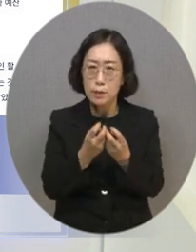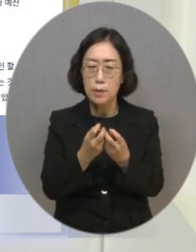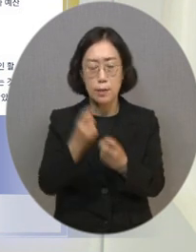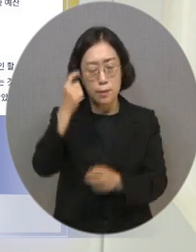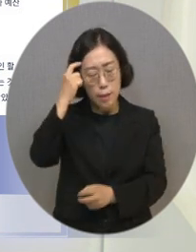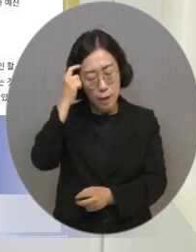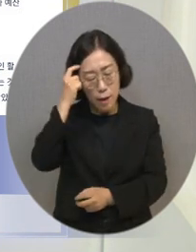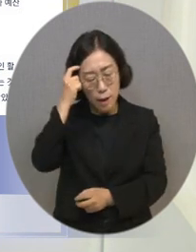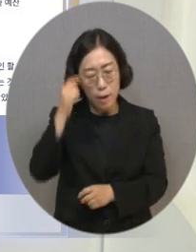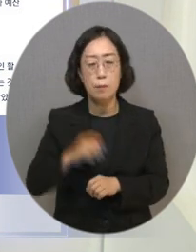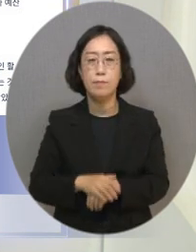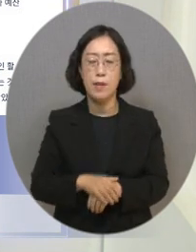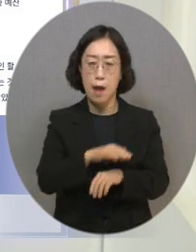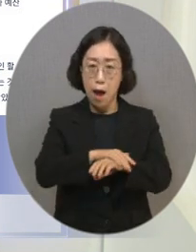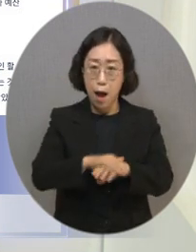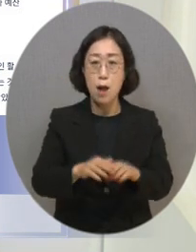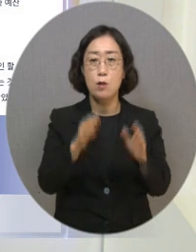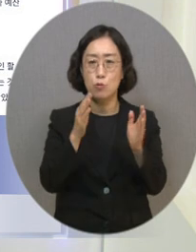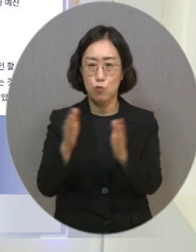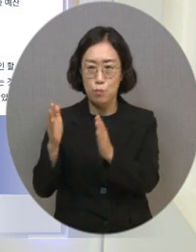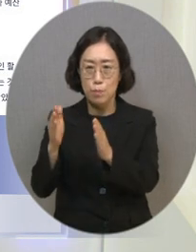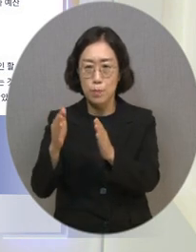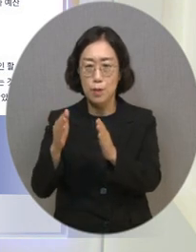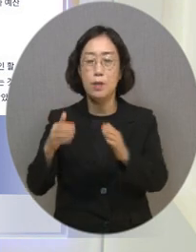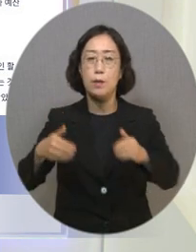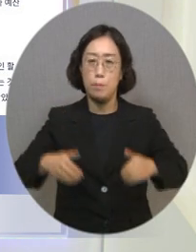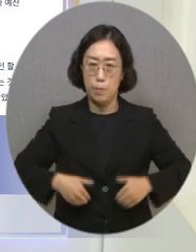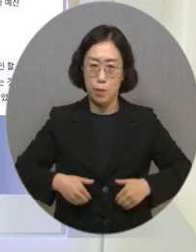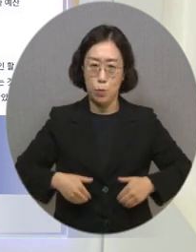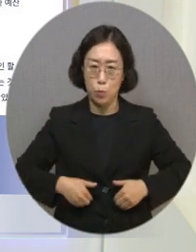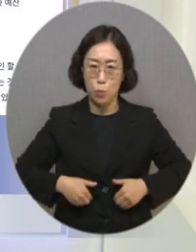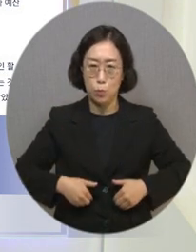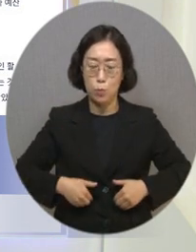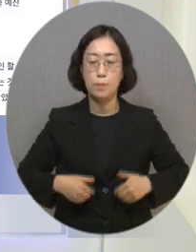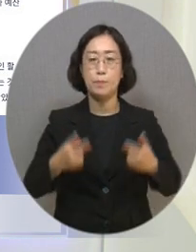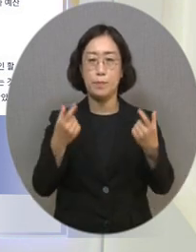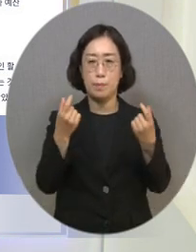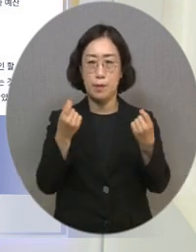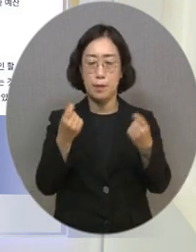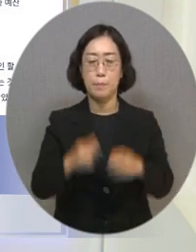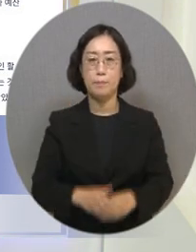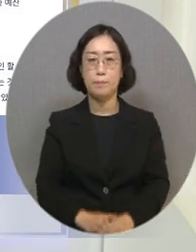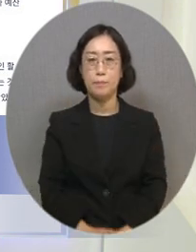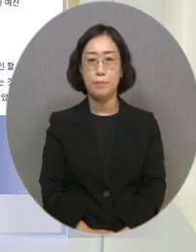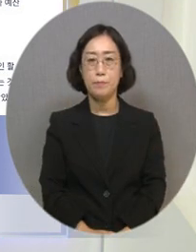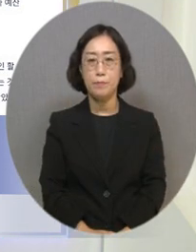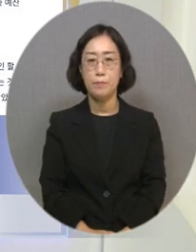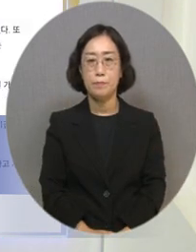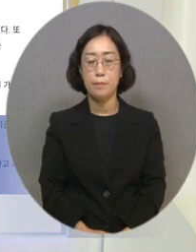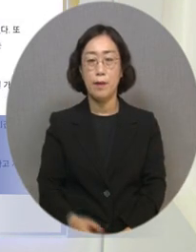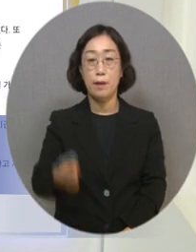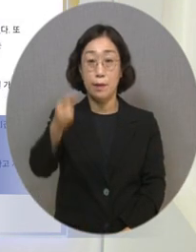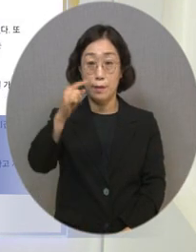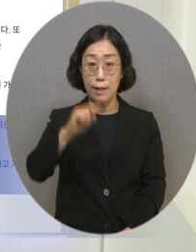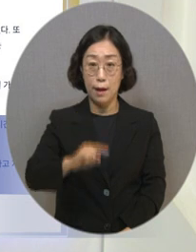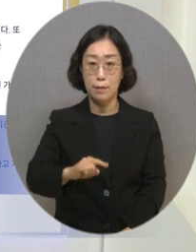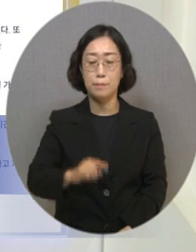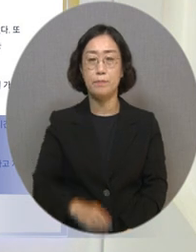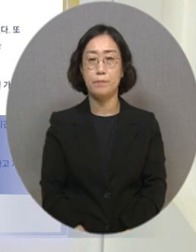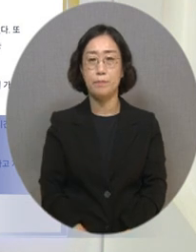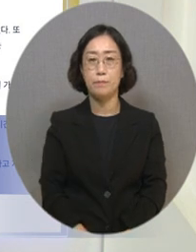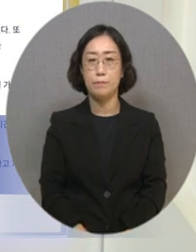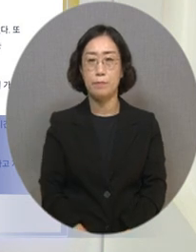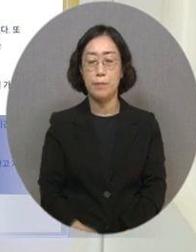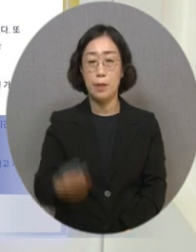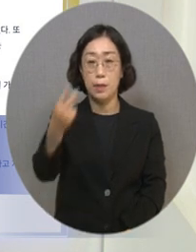것인지에 대해서 중장기적 관점에서 고민하고 준비해 할 필요가 있습니다 다음 소식입니다